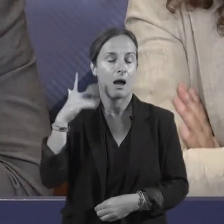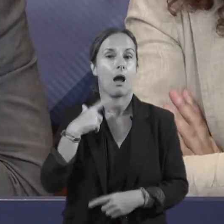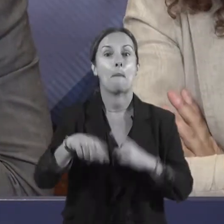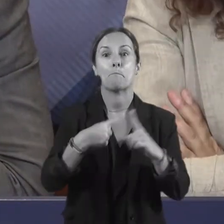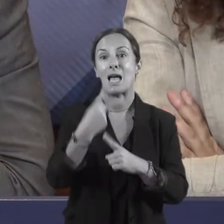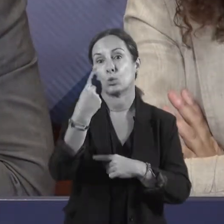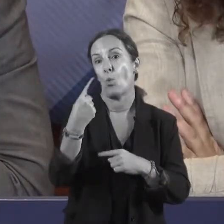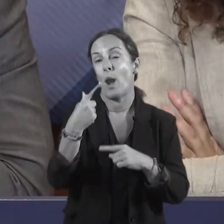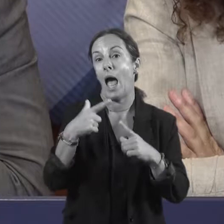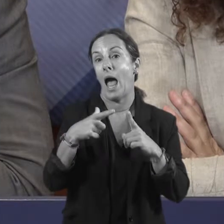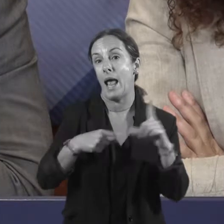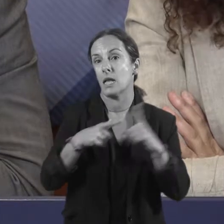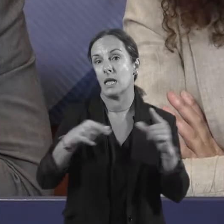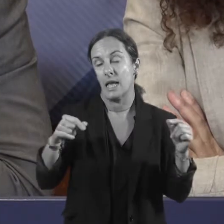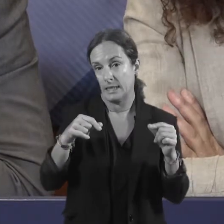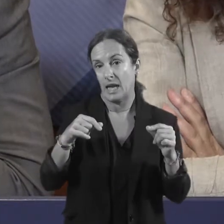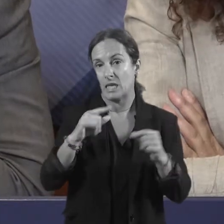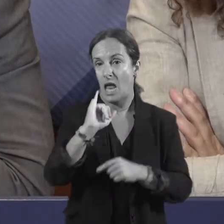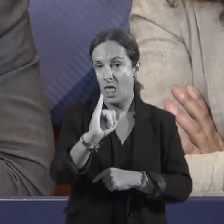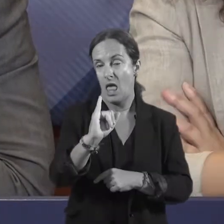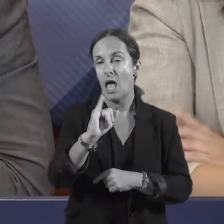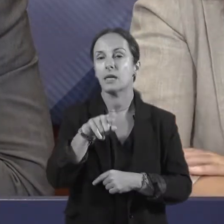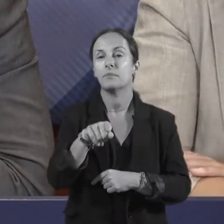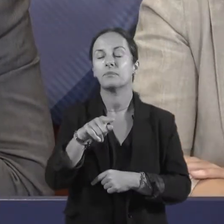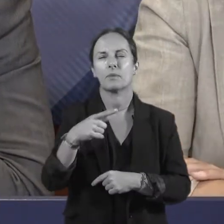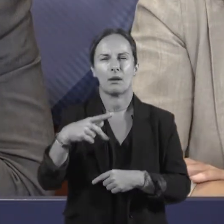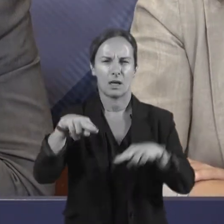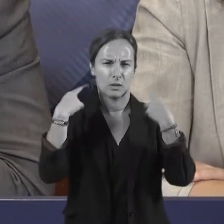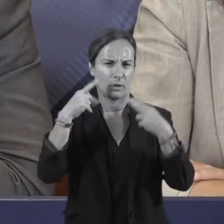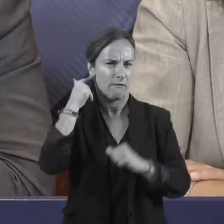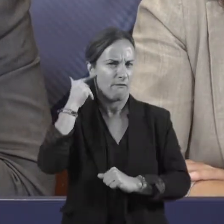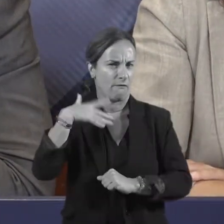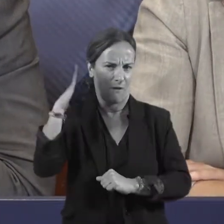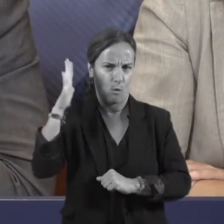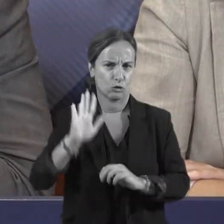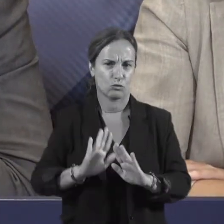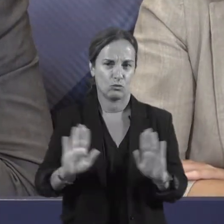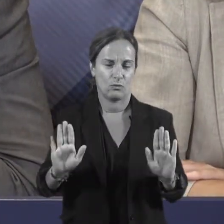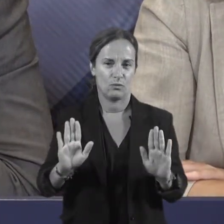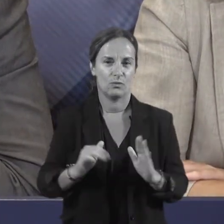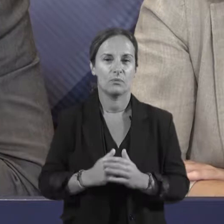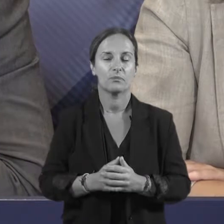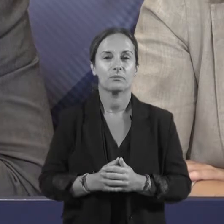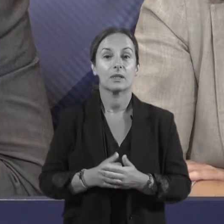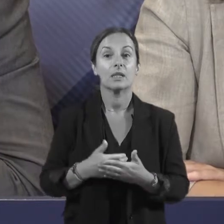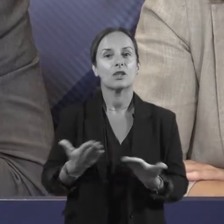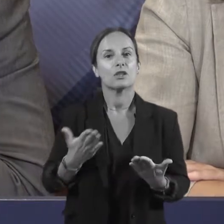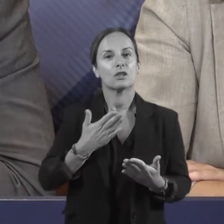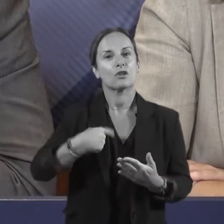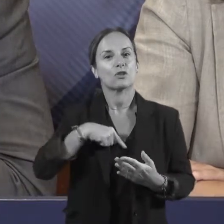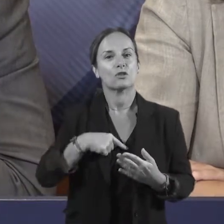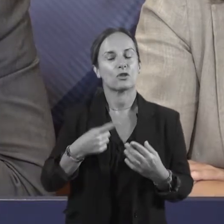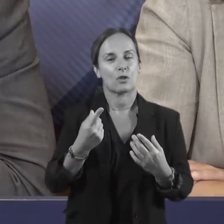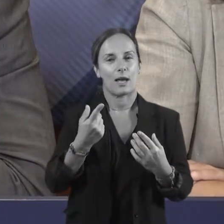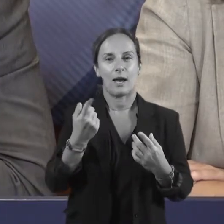estrella Michelin. És un restaurant molt conegut. Nosaltres volem utilitzar en aquestes accions diferenciades